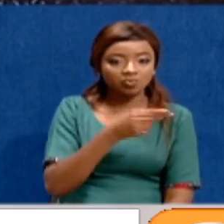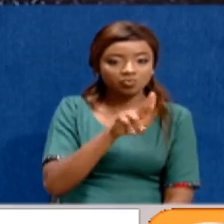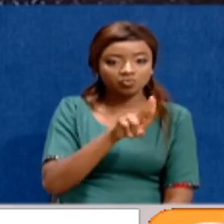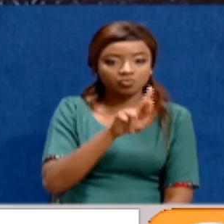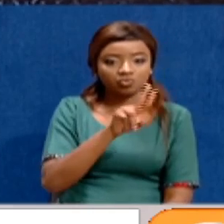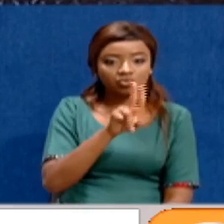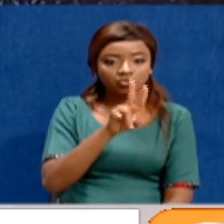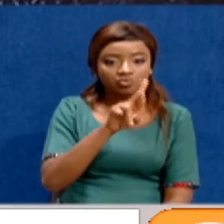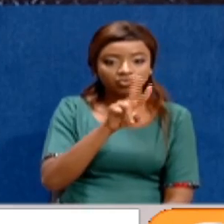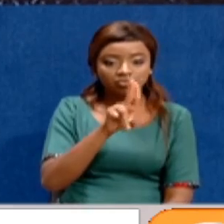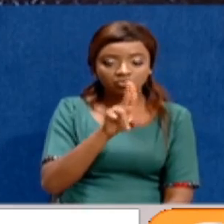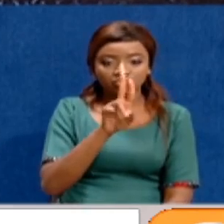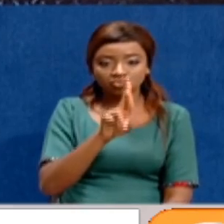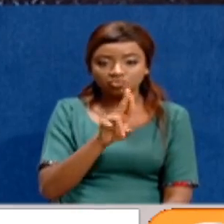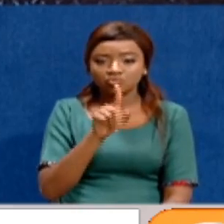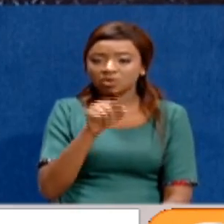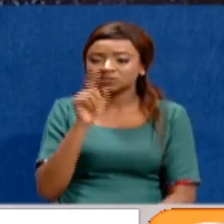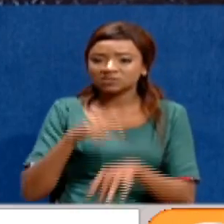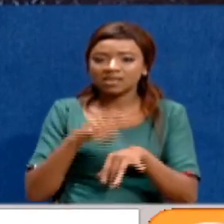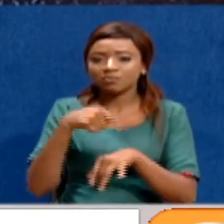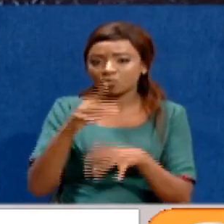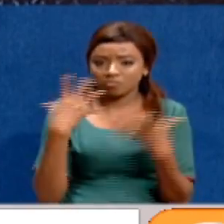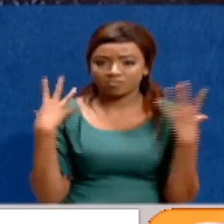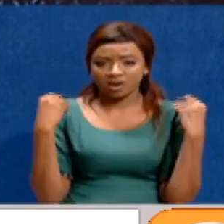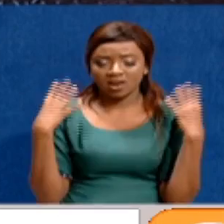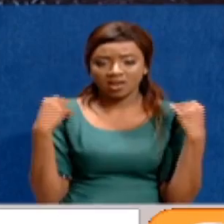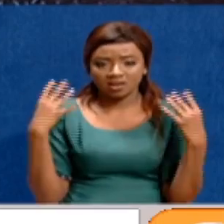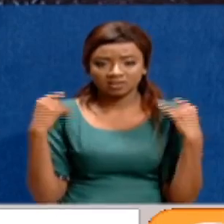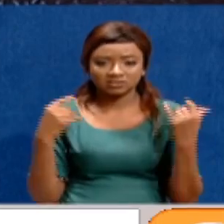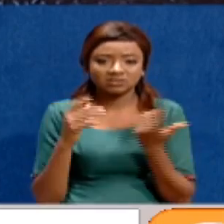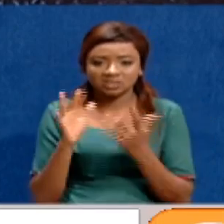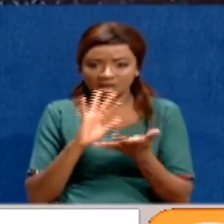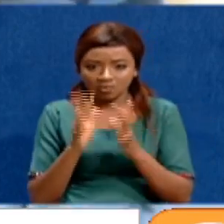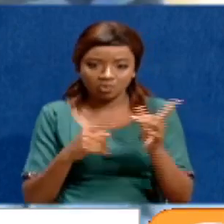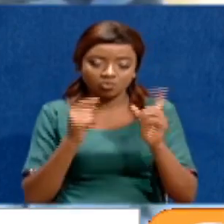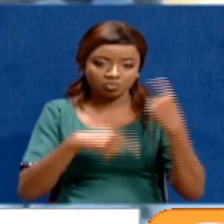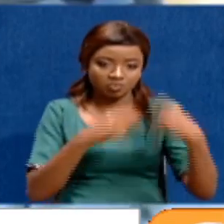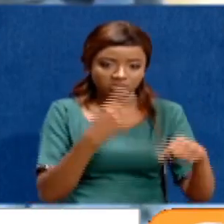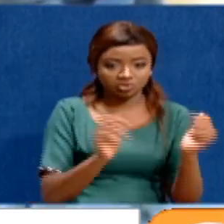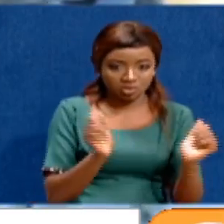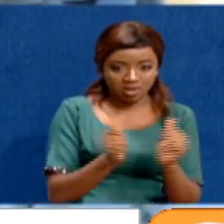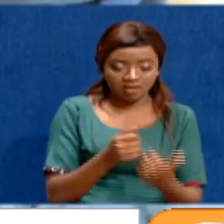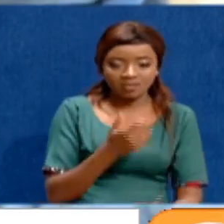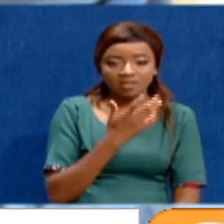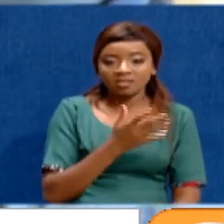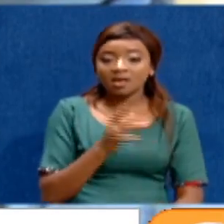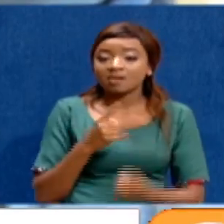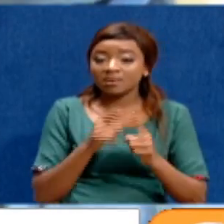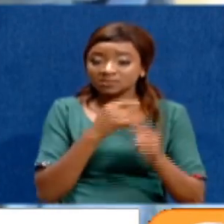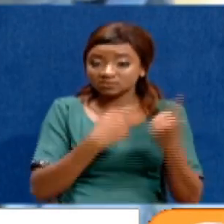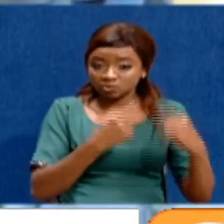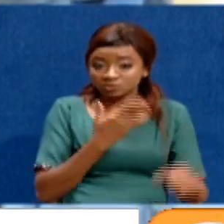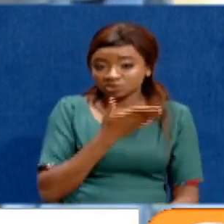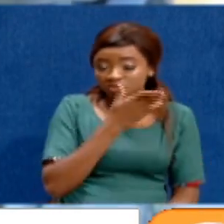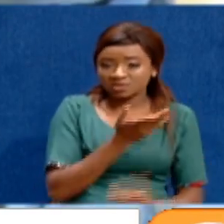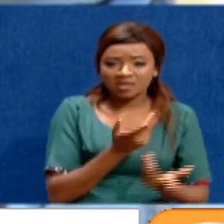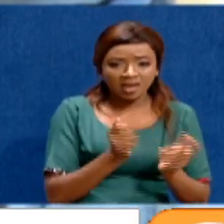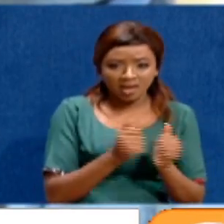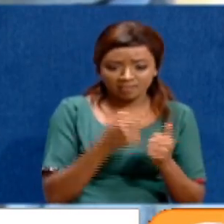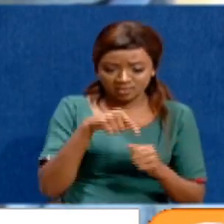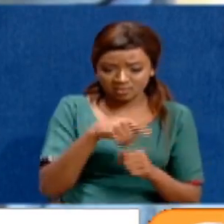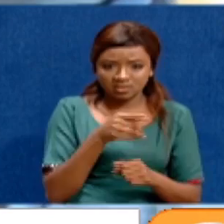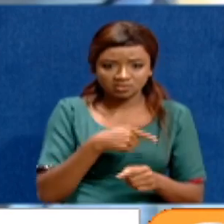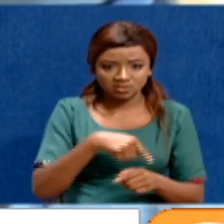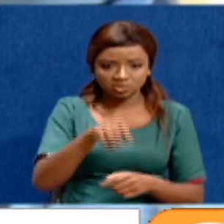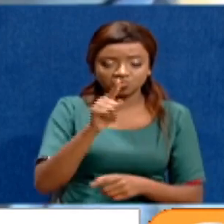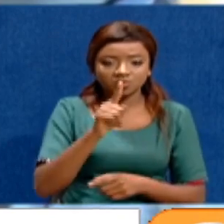akijiandaa kama akifanya mazoezi ya kusafiri kwenda Uturuki kushiriki mbio za Izmir Marathon. Mbio hizo zinatarajiwa kufanyika Jumapili hii.